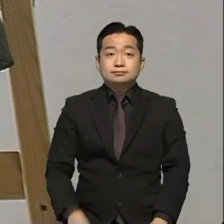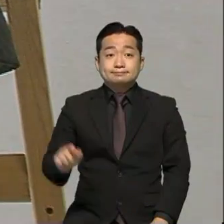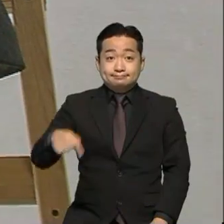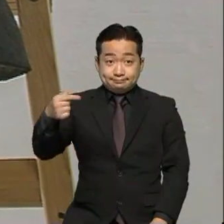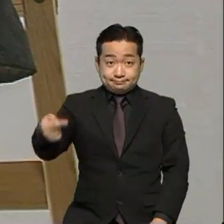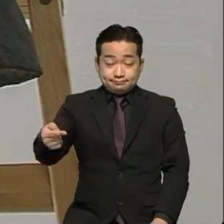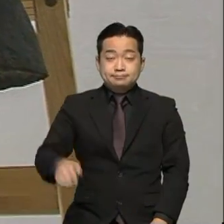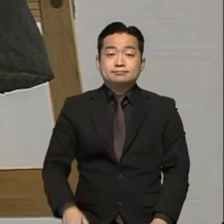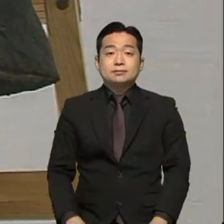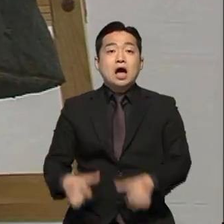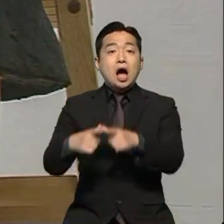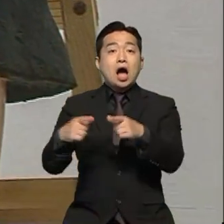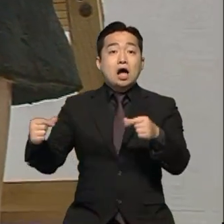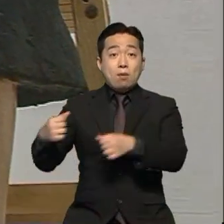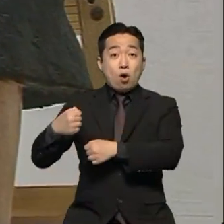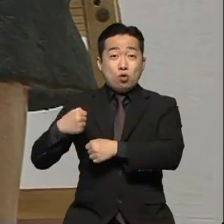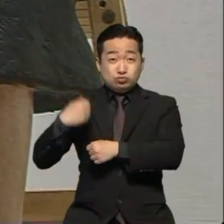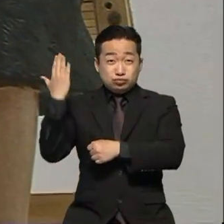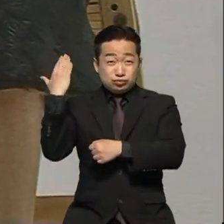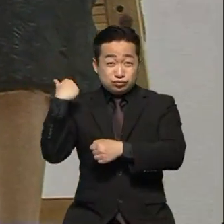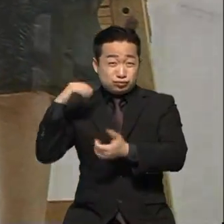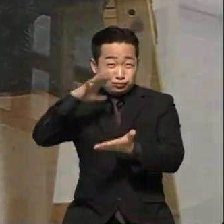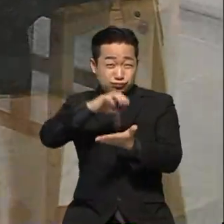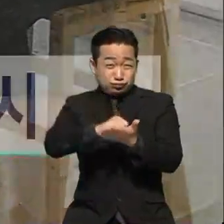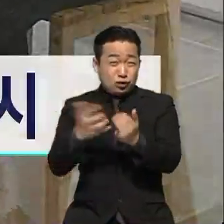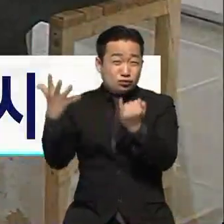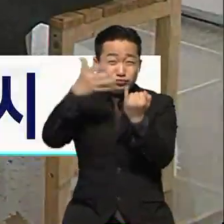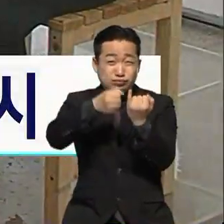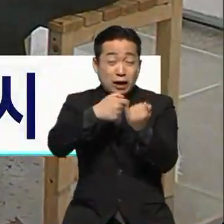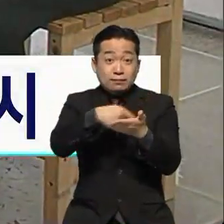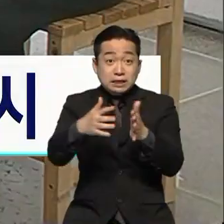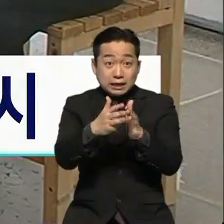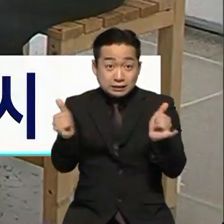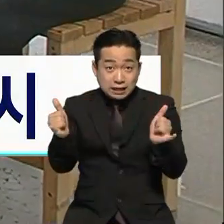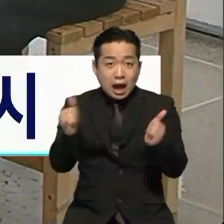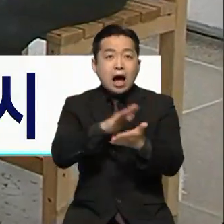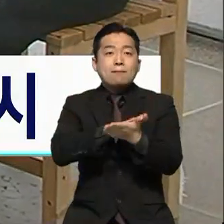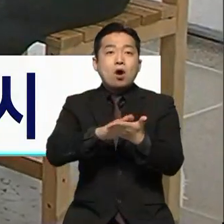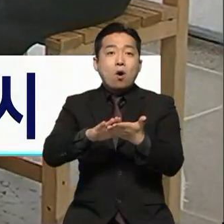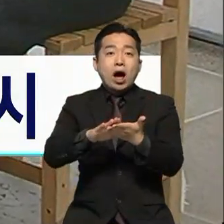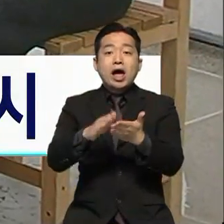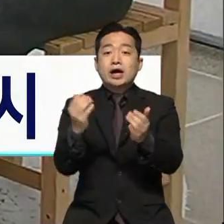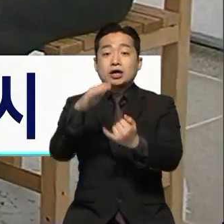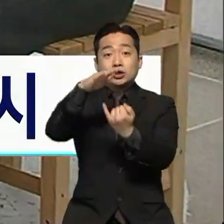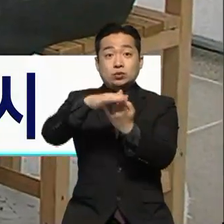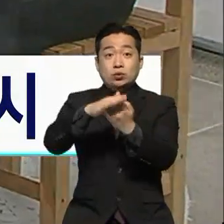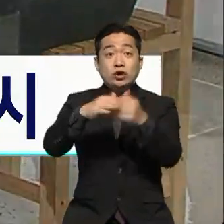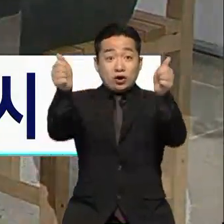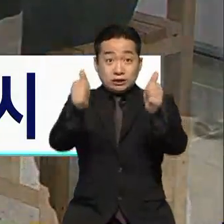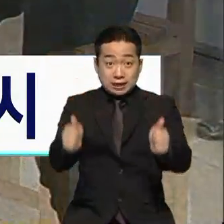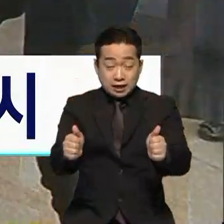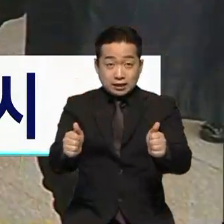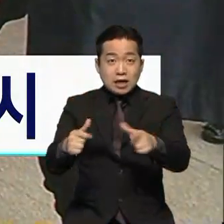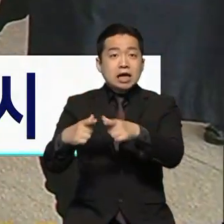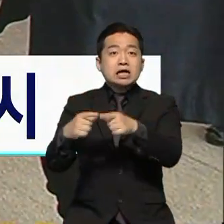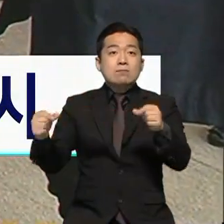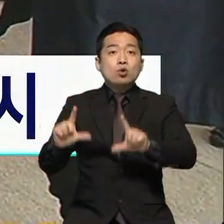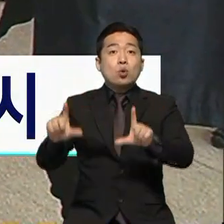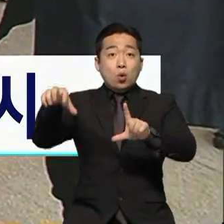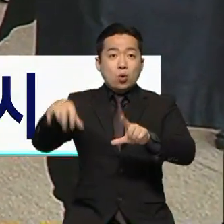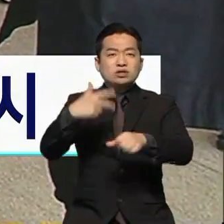다음 소식입니다. 일본군 위안부 피해자를 상징하는 평화의 소녀상이 도쿄에서 7년 만에